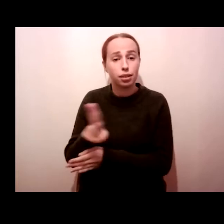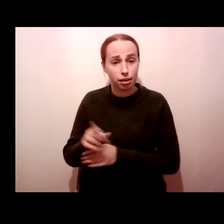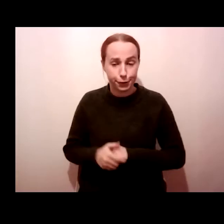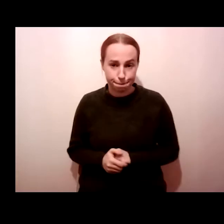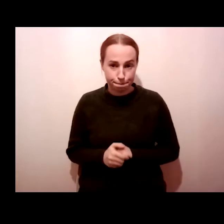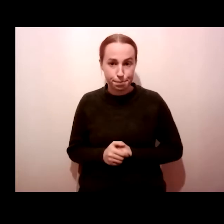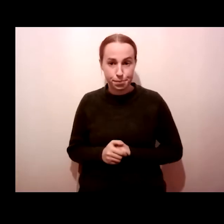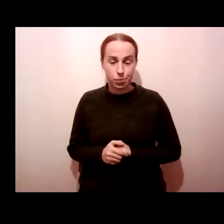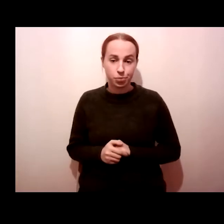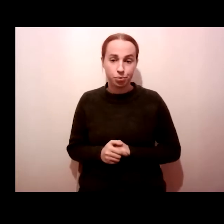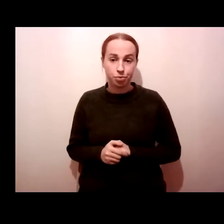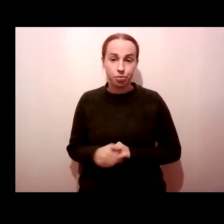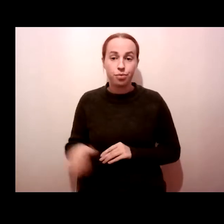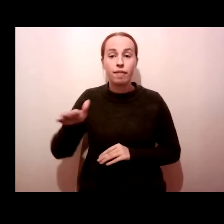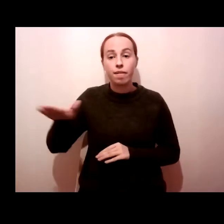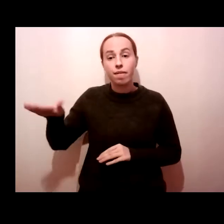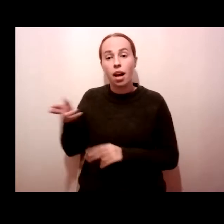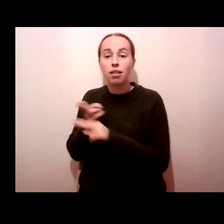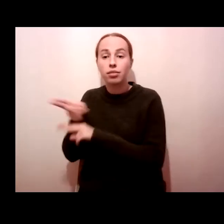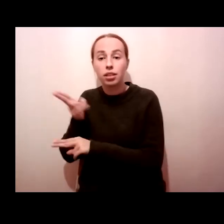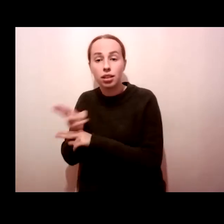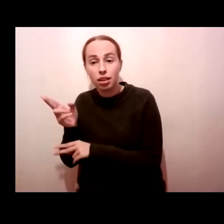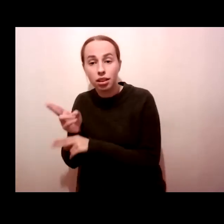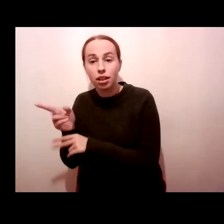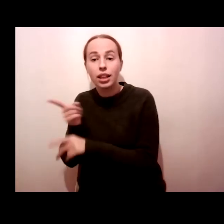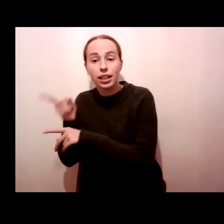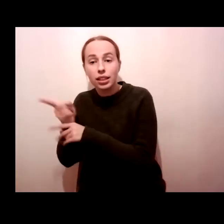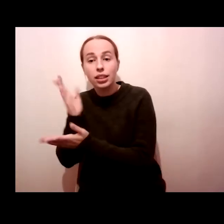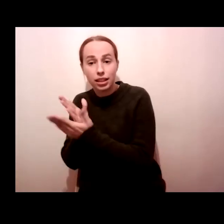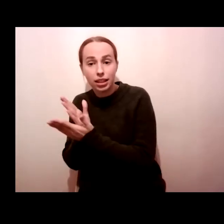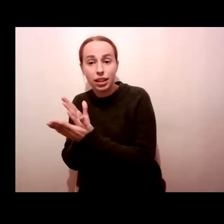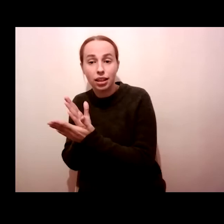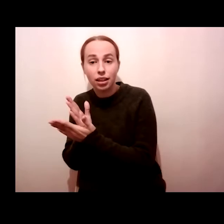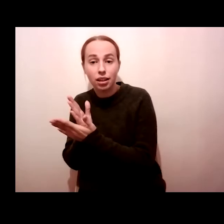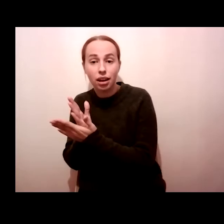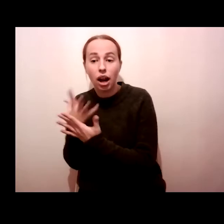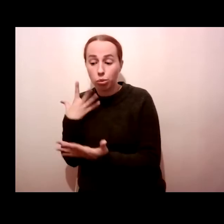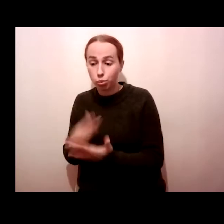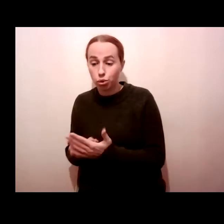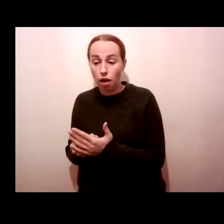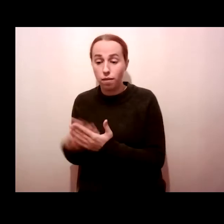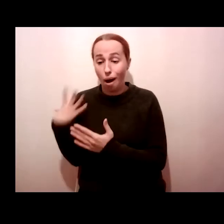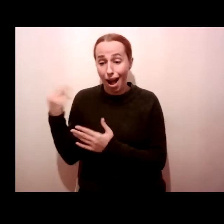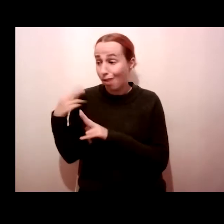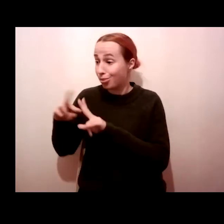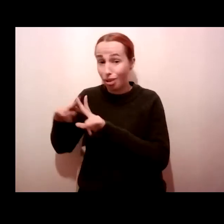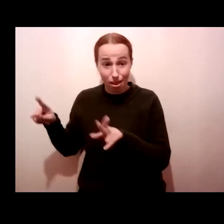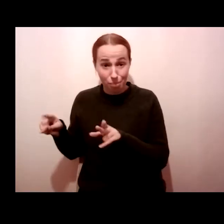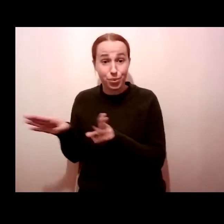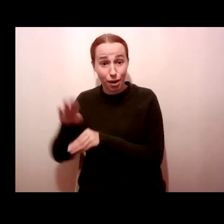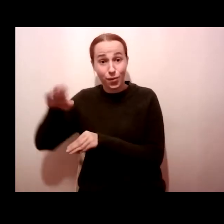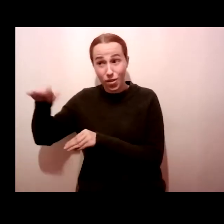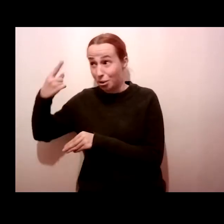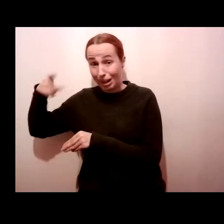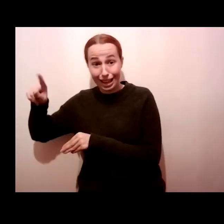Moksleiviai patiria patyčias ne tik iš savo bendraamžių, bet ir